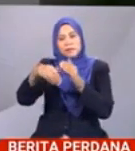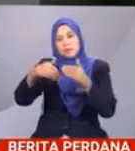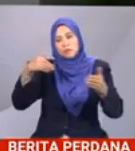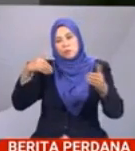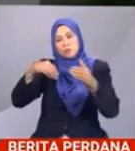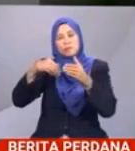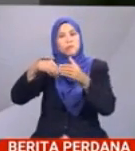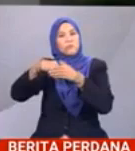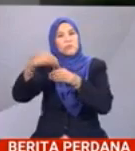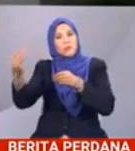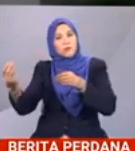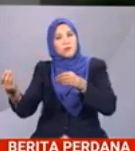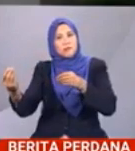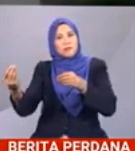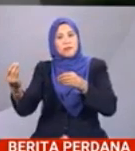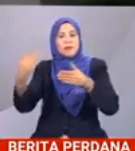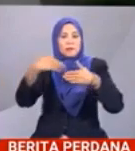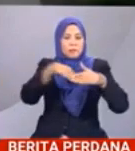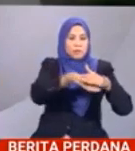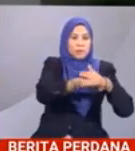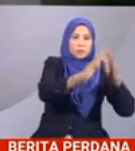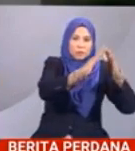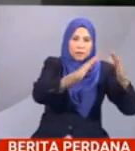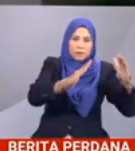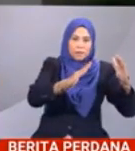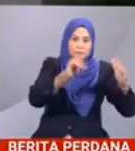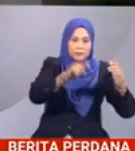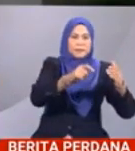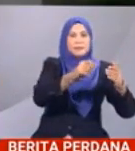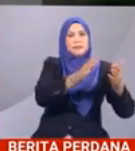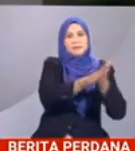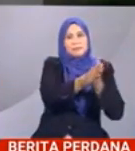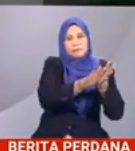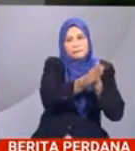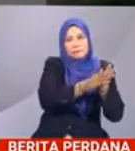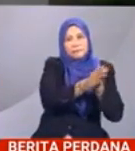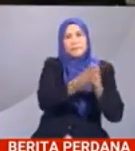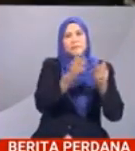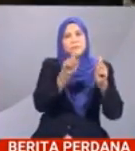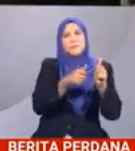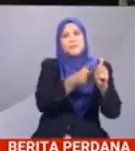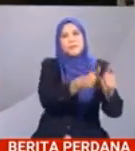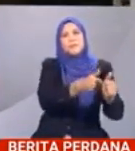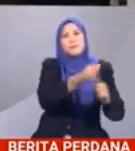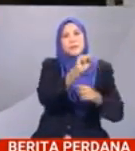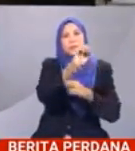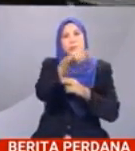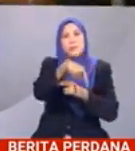Lepas tu masuk, time masuk rumah balik, cuci tangan, cuci kaki semua, jagalah SOP tu.